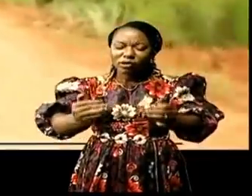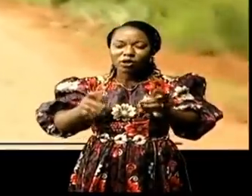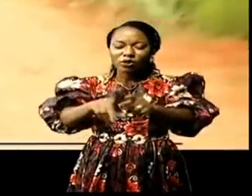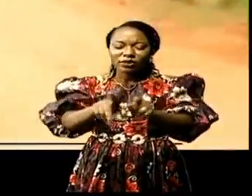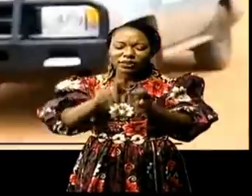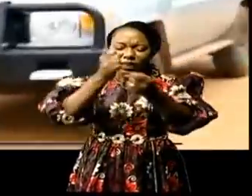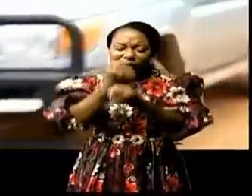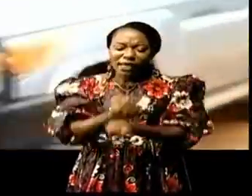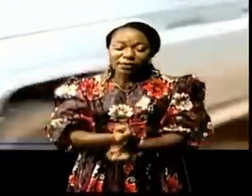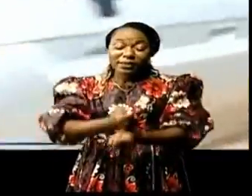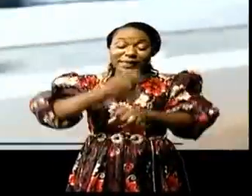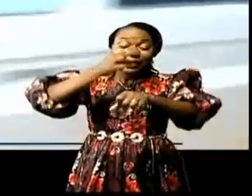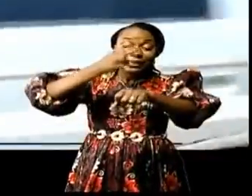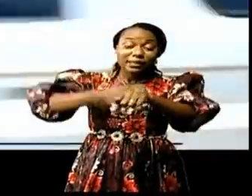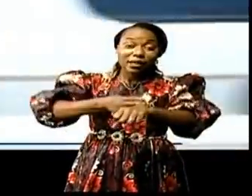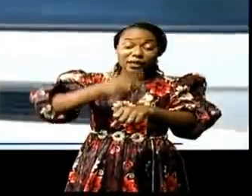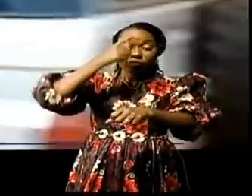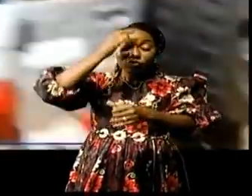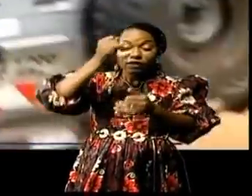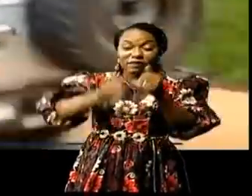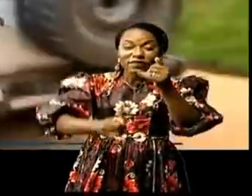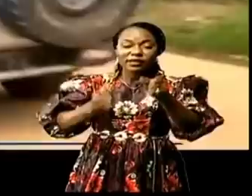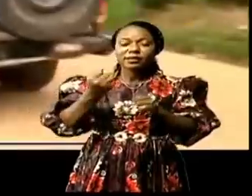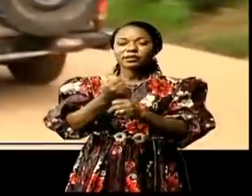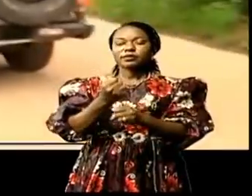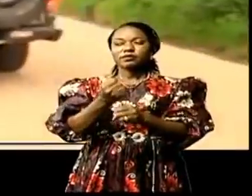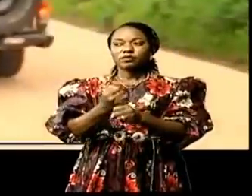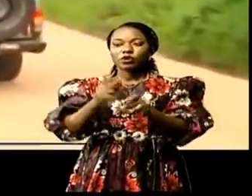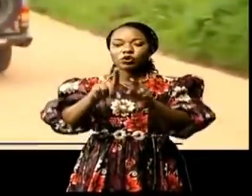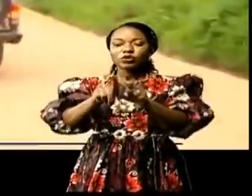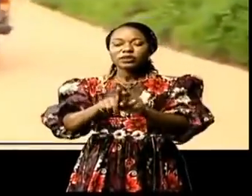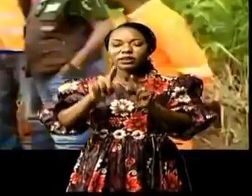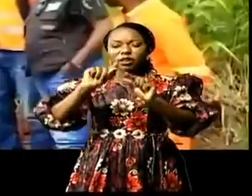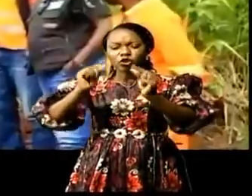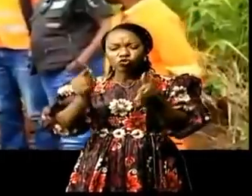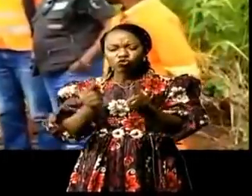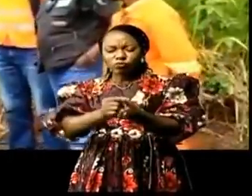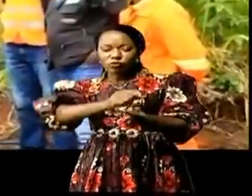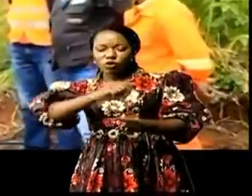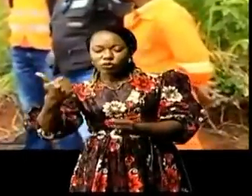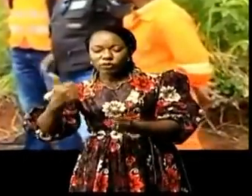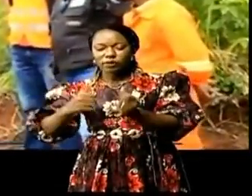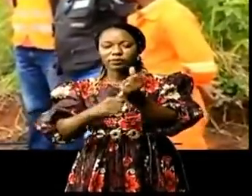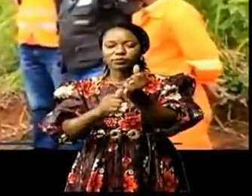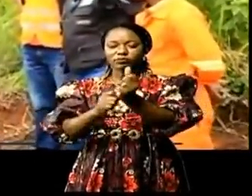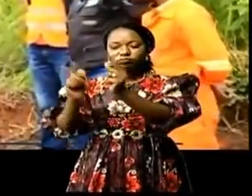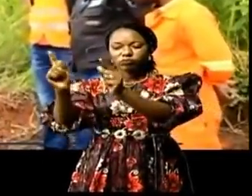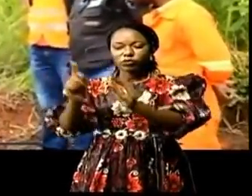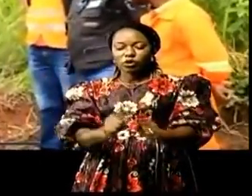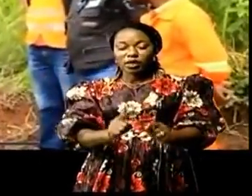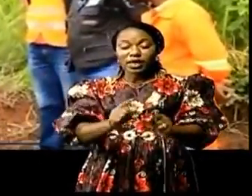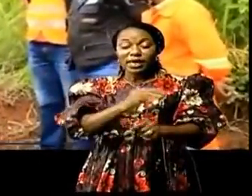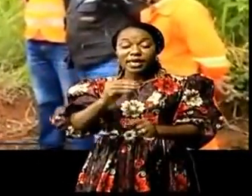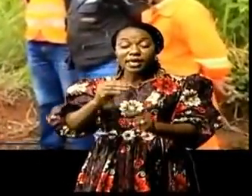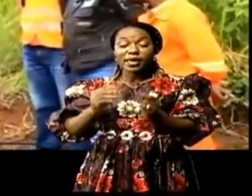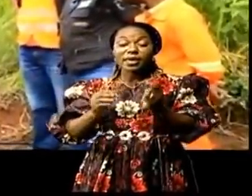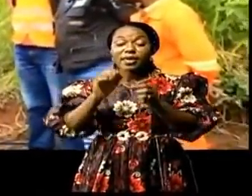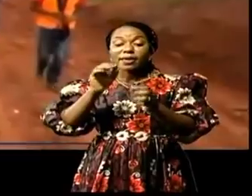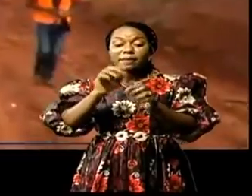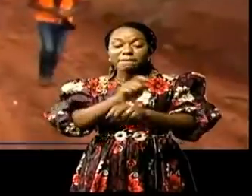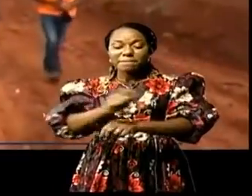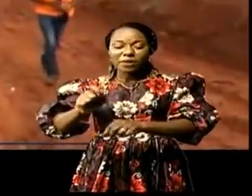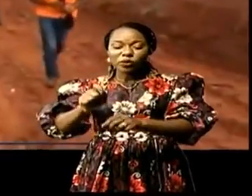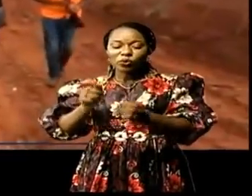délai imparti pour la fin des travaux. Une délégation mixte, office de route et bureau technique de contrôle,